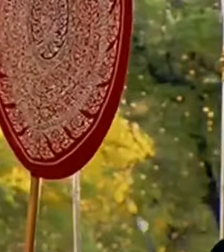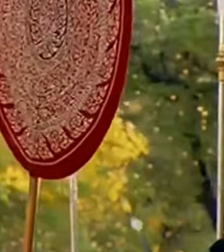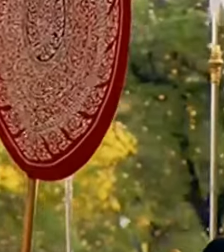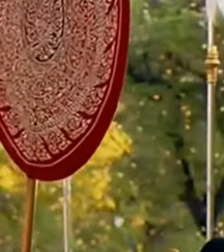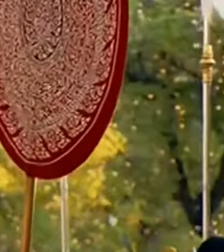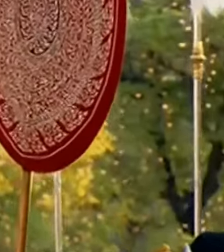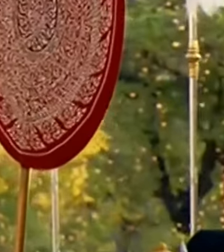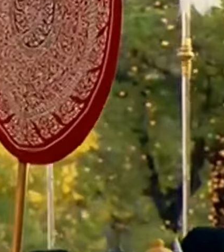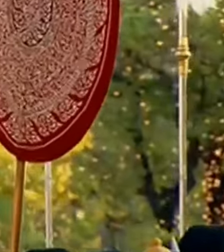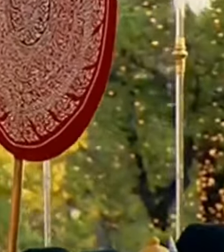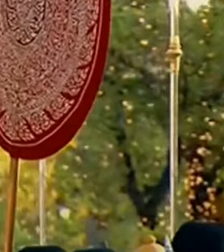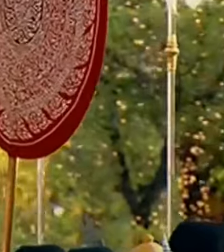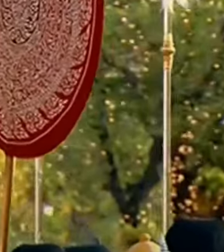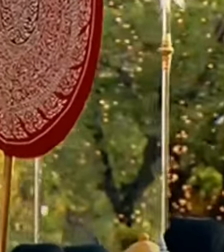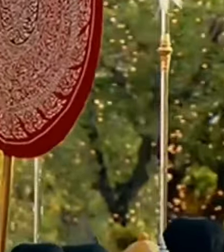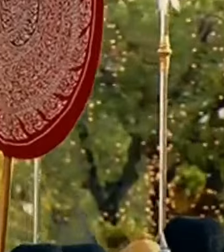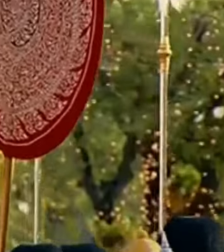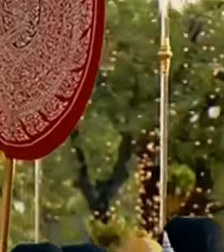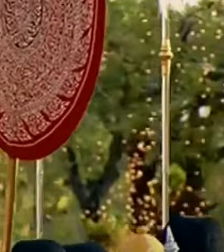ทวช